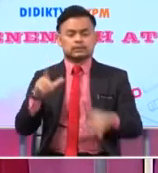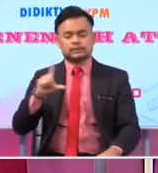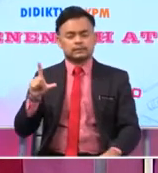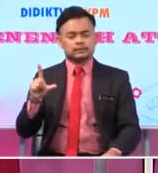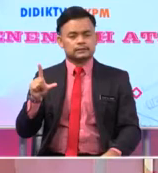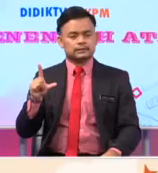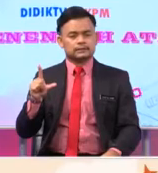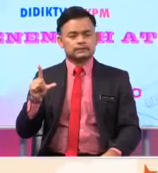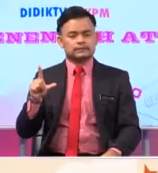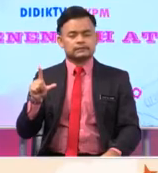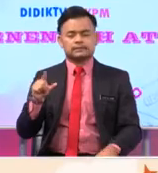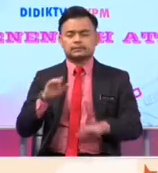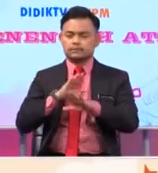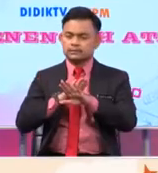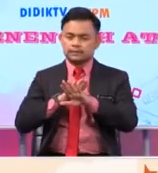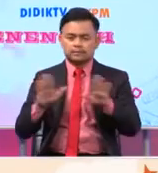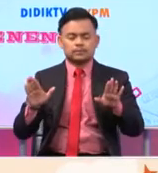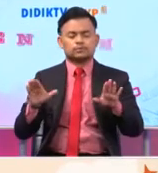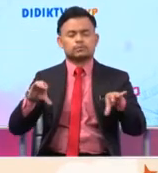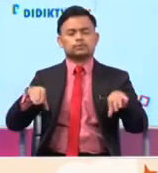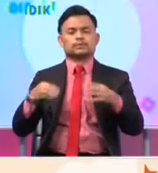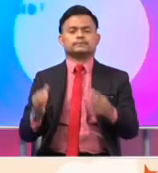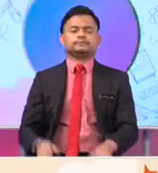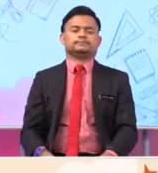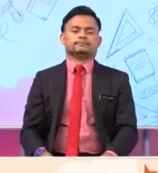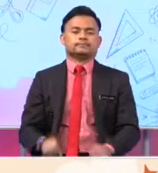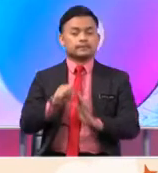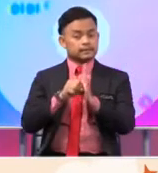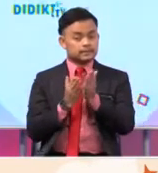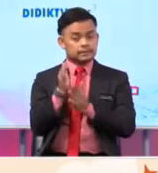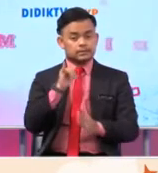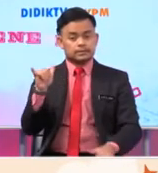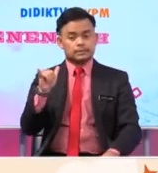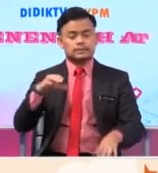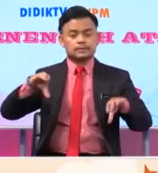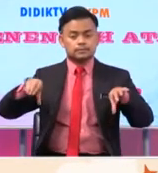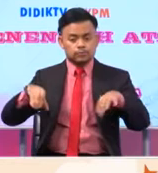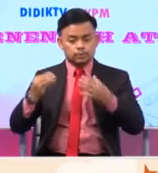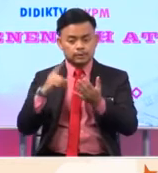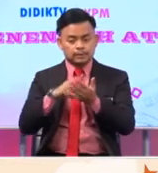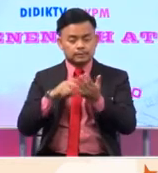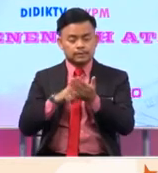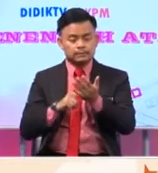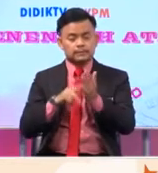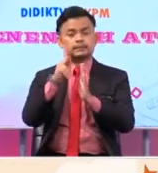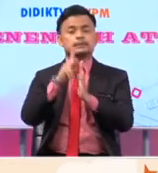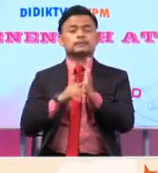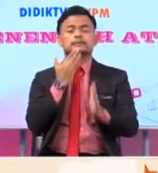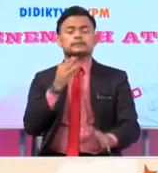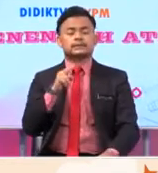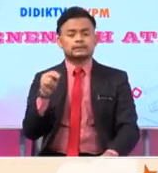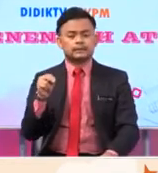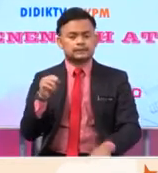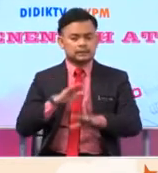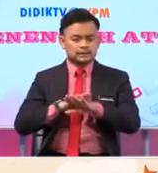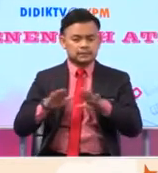seterusnya melakukan sesuatu kebaikan tanpa mengharapkan balasan ah contoh kita nak tolong cek